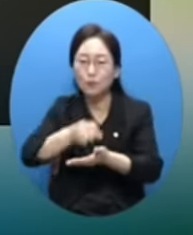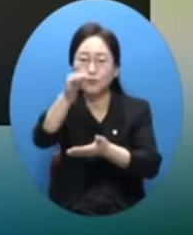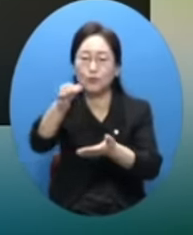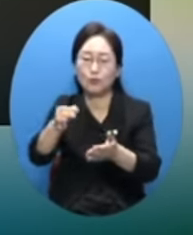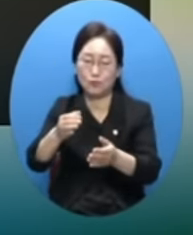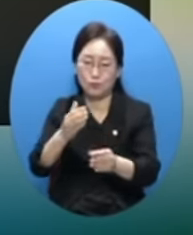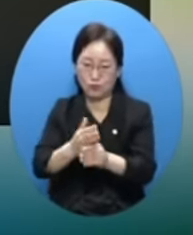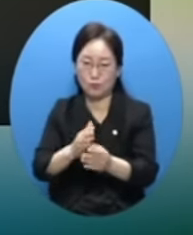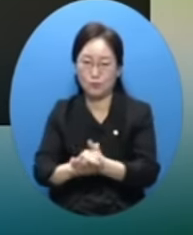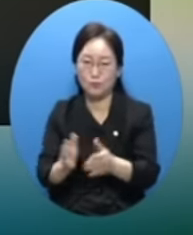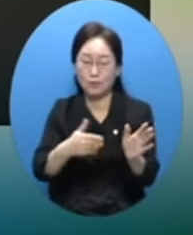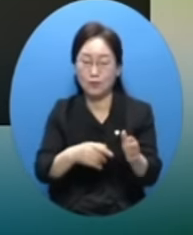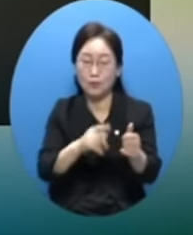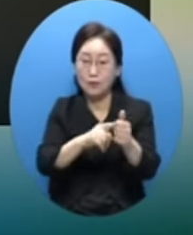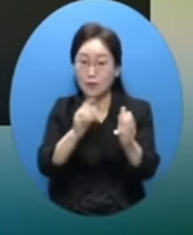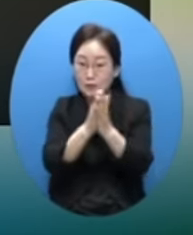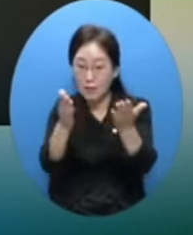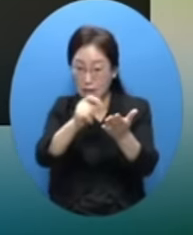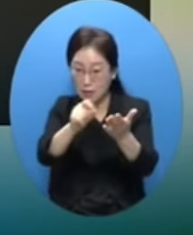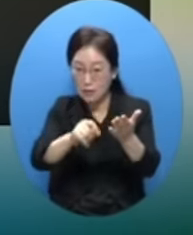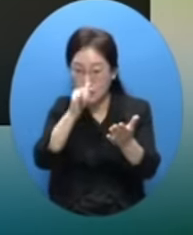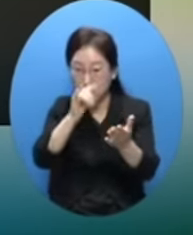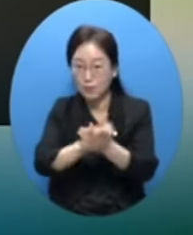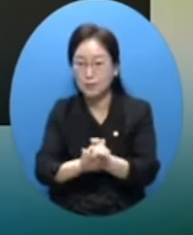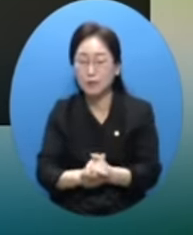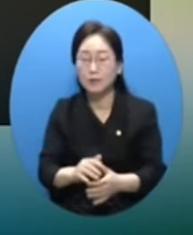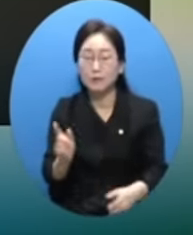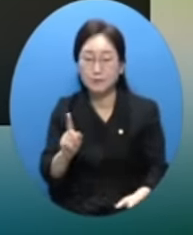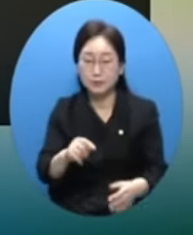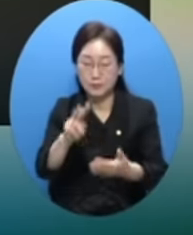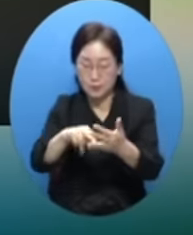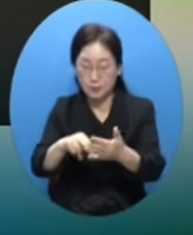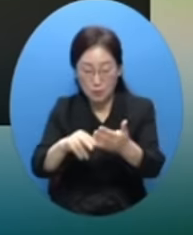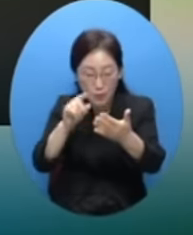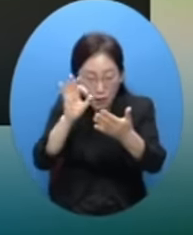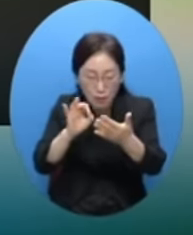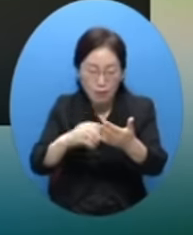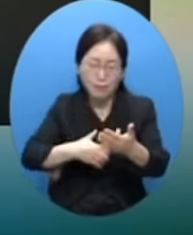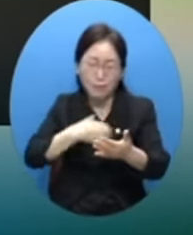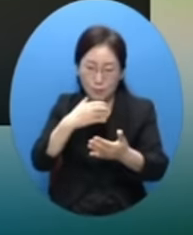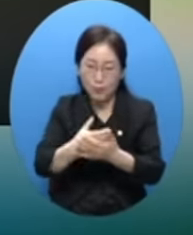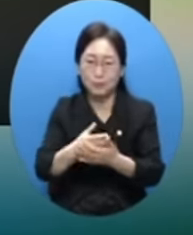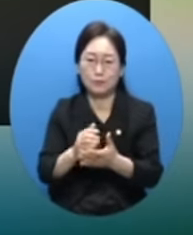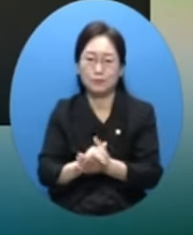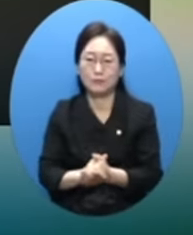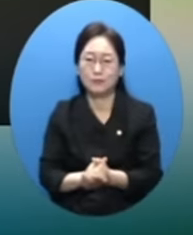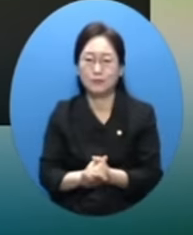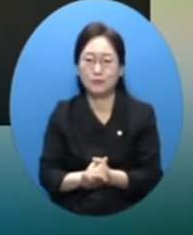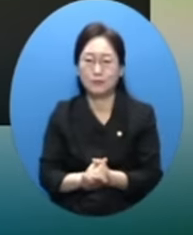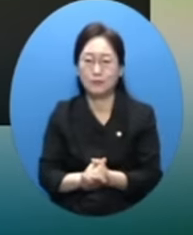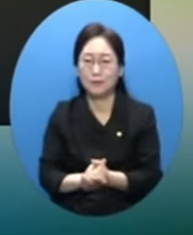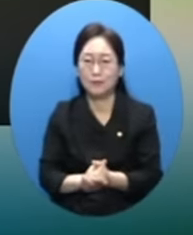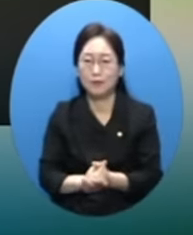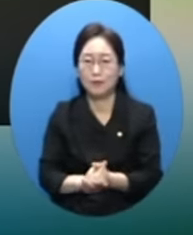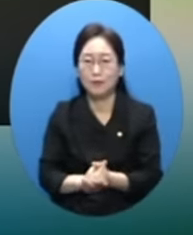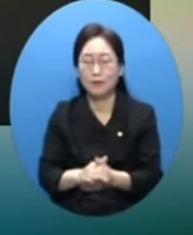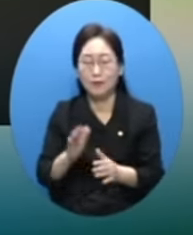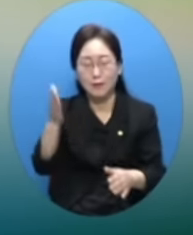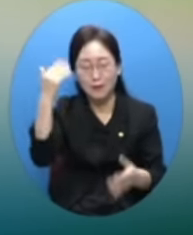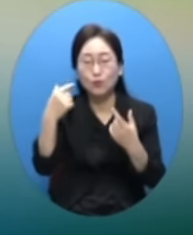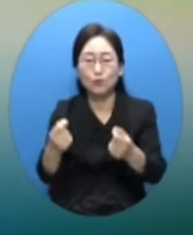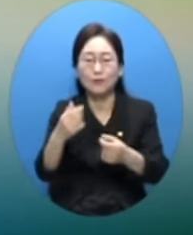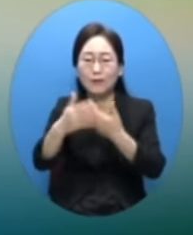그가 남긴 글에 이와 같은 글이 있습니다. 제가 이 글을 읽고 너무나 큰 감동을 받았는데요. 이전에도 그랬듯이